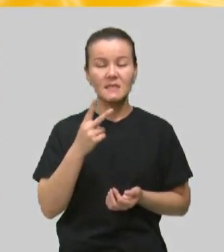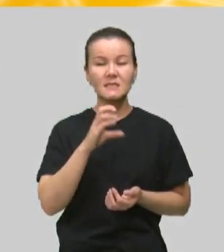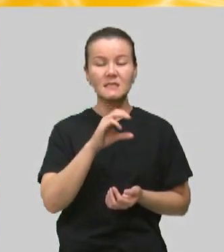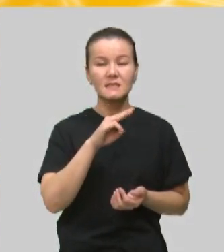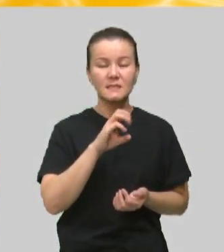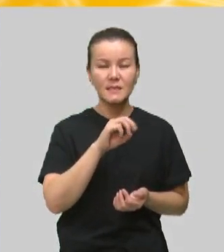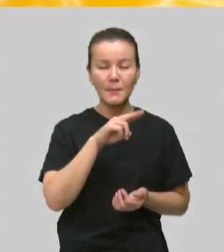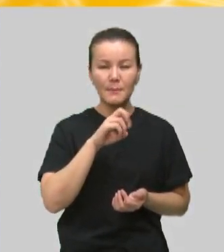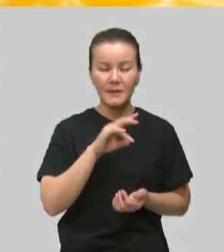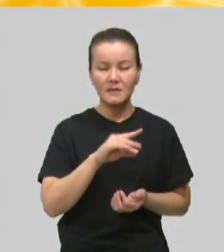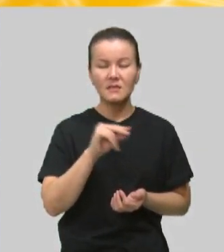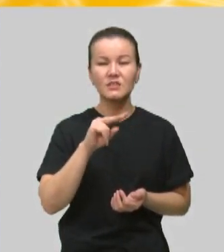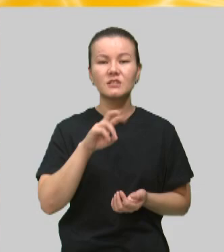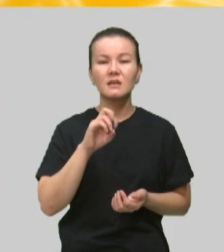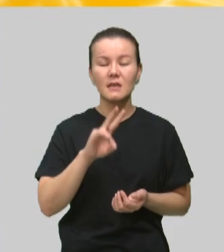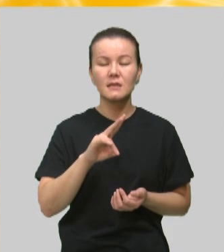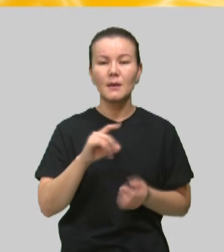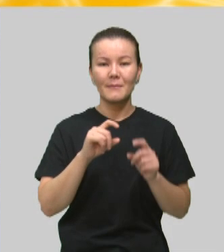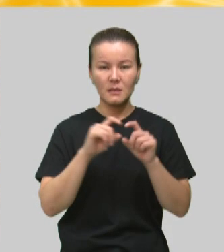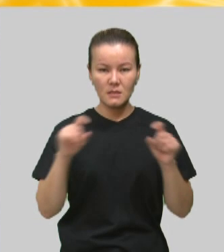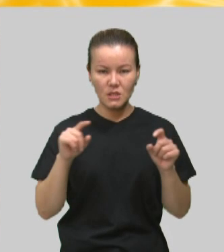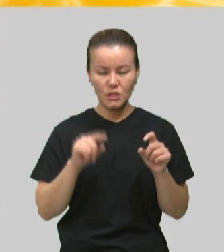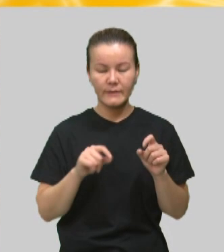Второстепенный член предложения,